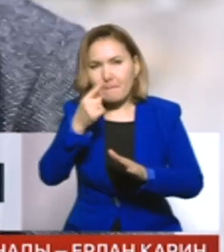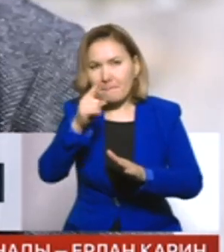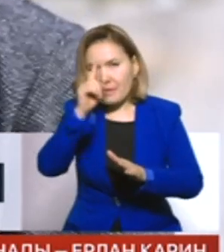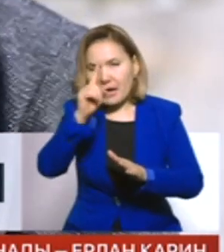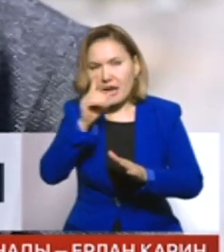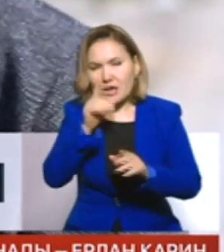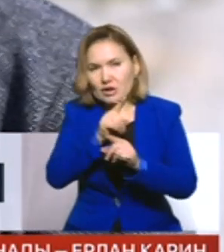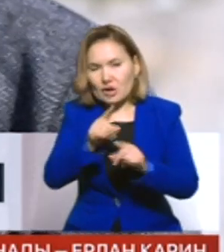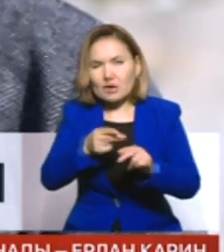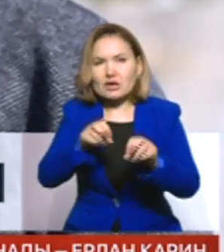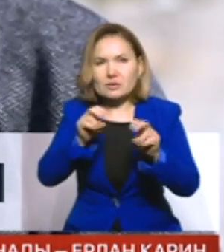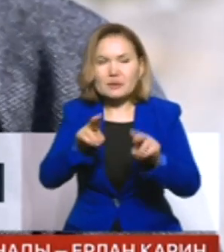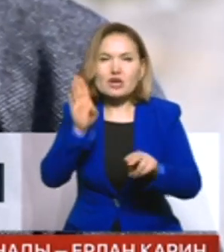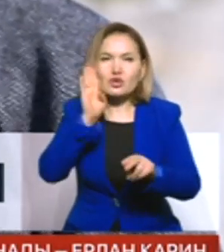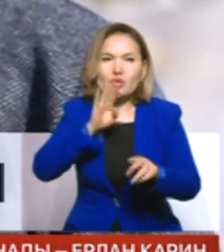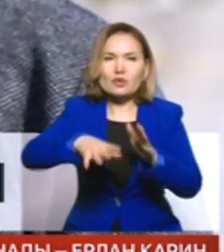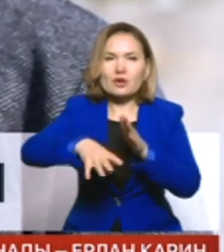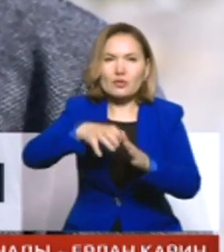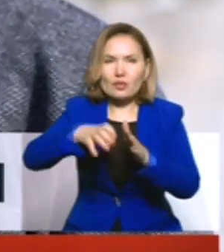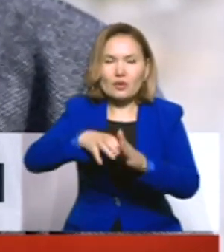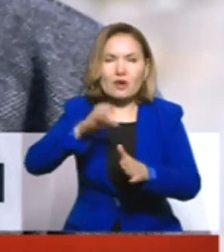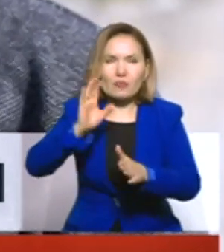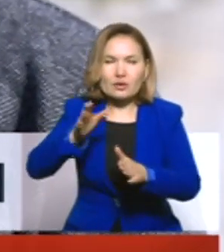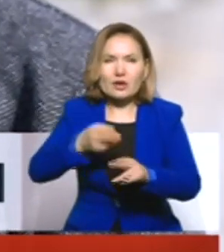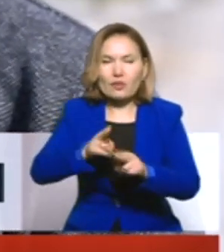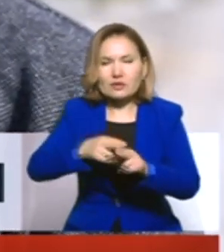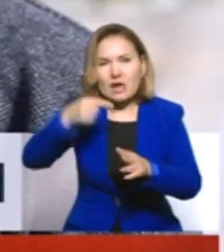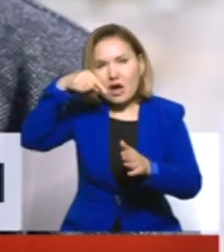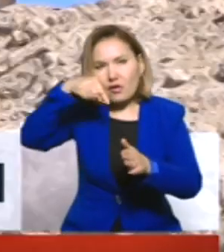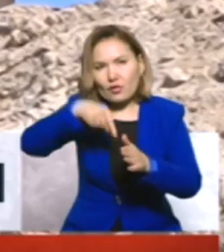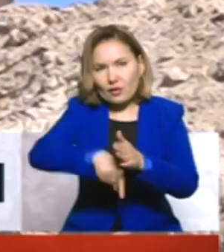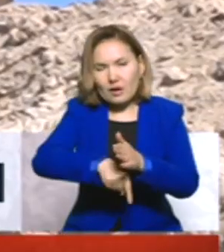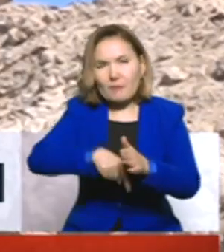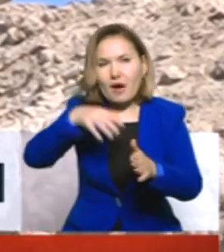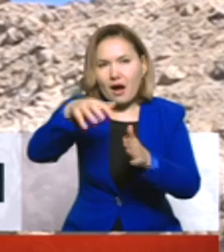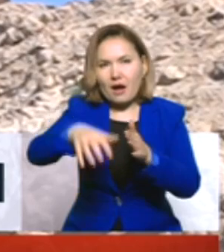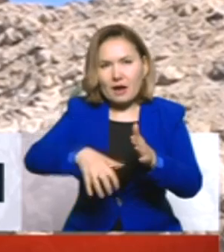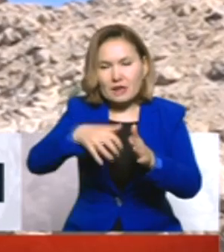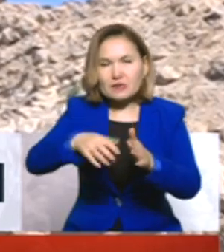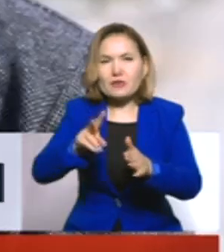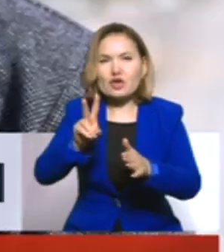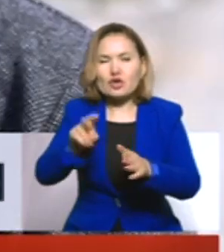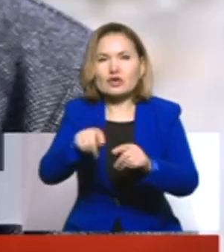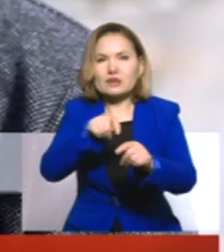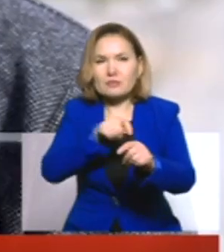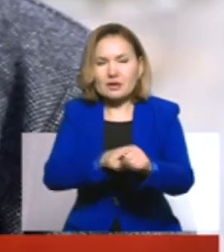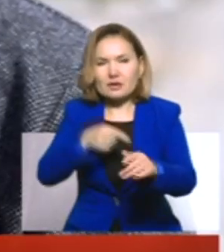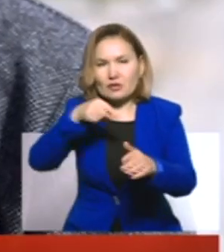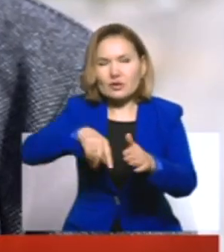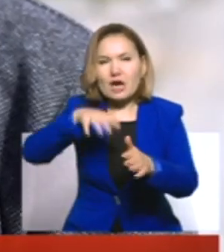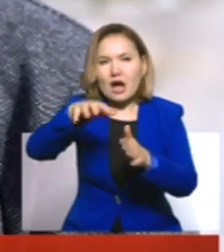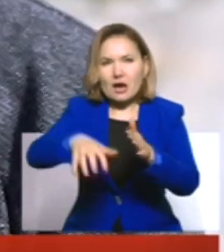бары жоқтығында ары қарай су жоқ болған кезде ары қарай қадамымыз жөнімізде су 200 метрге жеткеннен кейін ғана айта аламыз енді нақты шешімді.